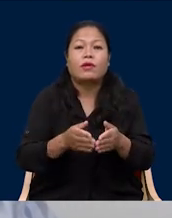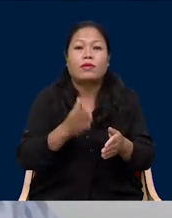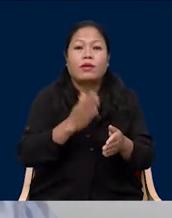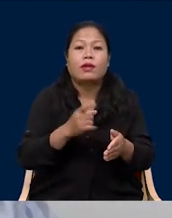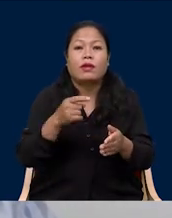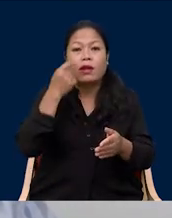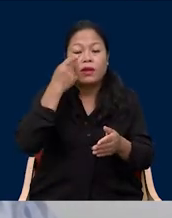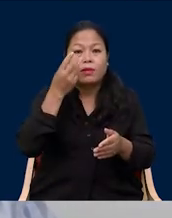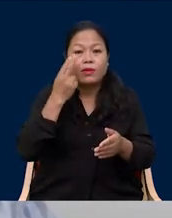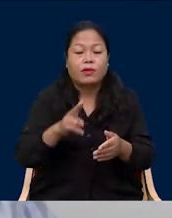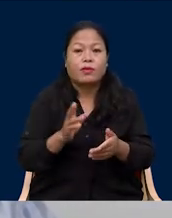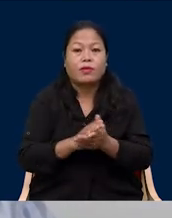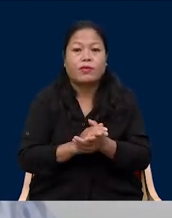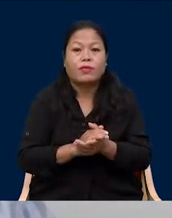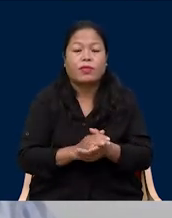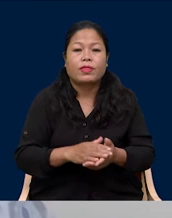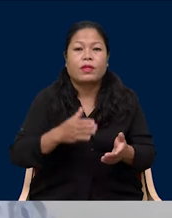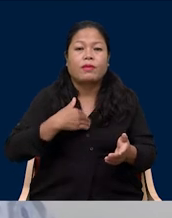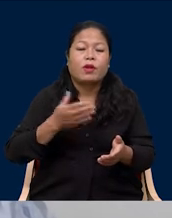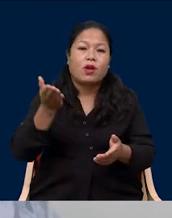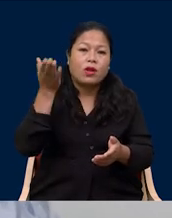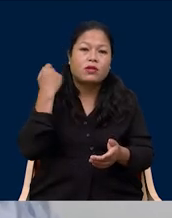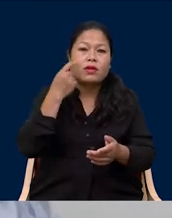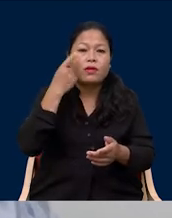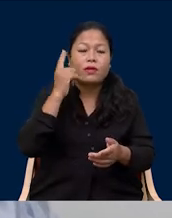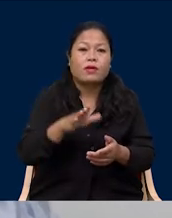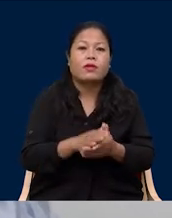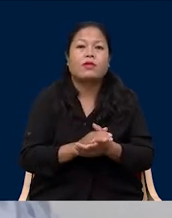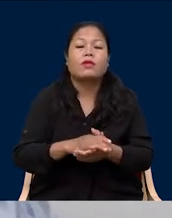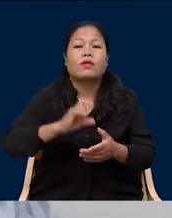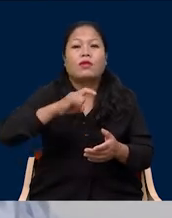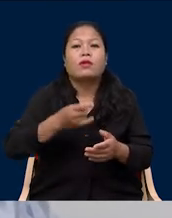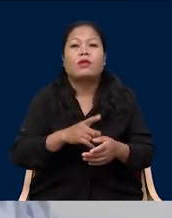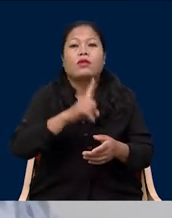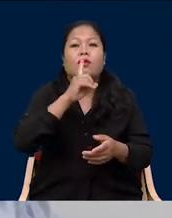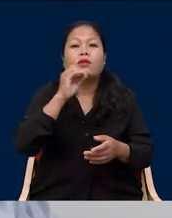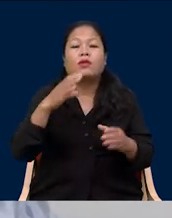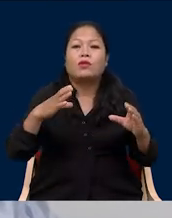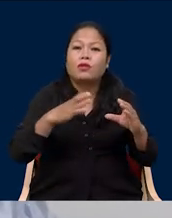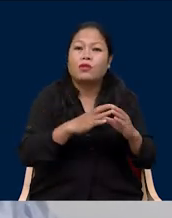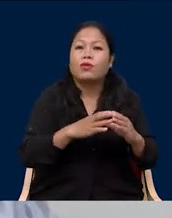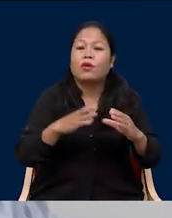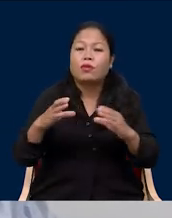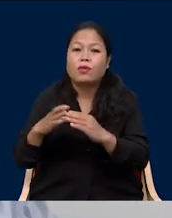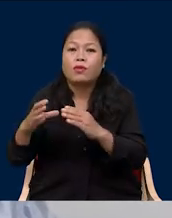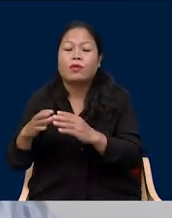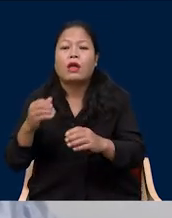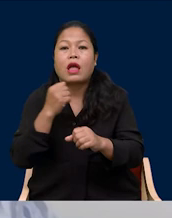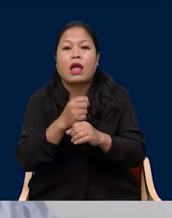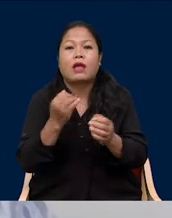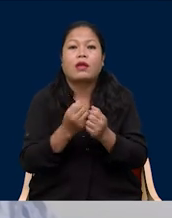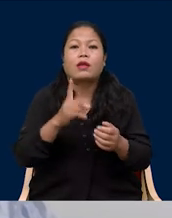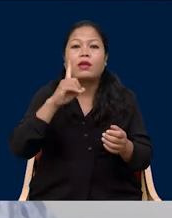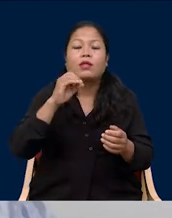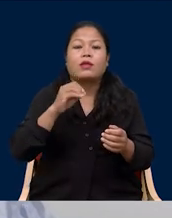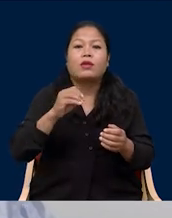रोड म्यापलाई इङ्गित गरेर भनिरहनु भएको हुँदाखेरि चाहिँ मैले अघि नै पनि भने यसलाई म पुनः दोहोऱ्याउँछु. 10 समूहमा विभाजन